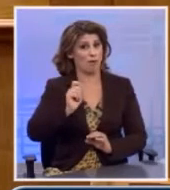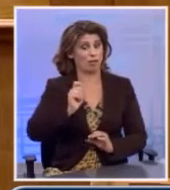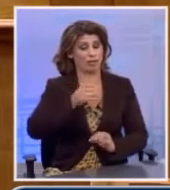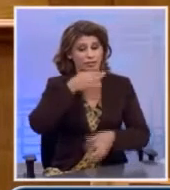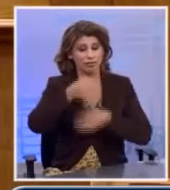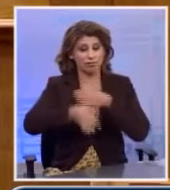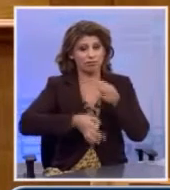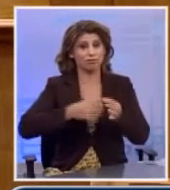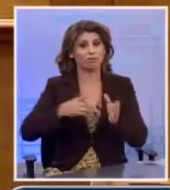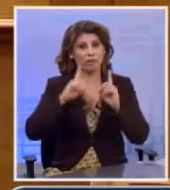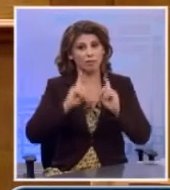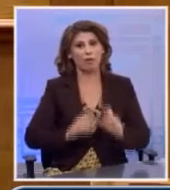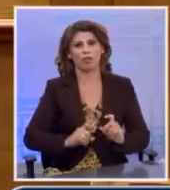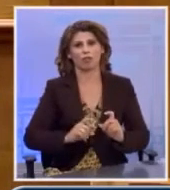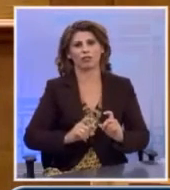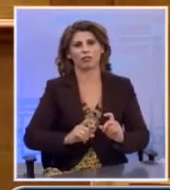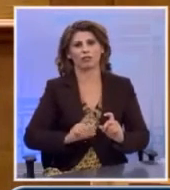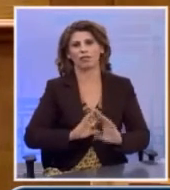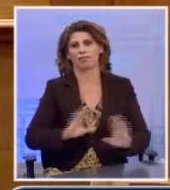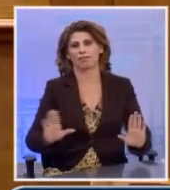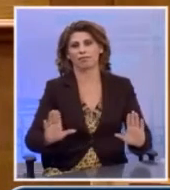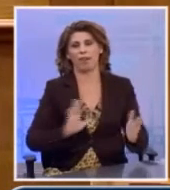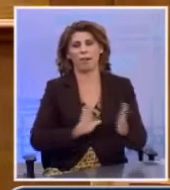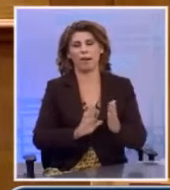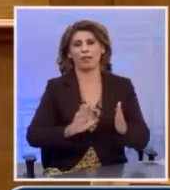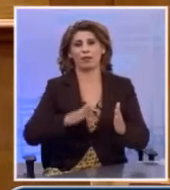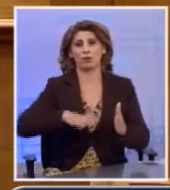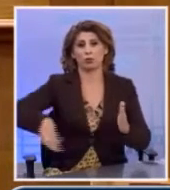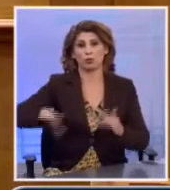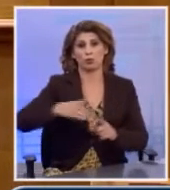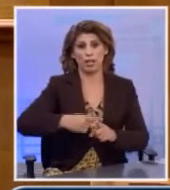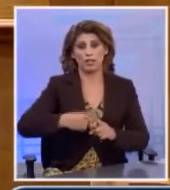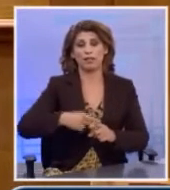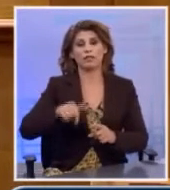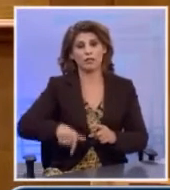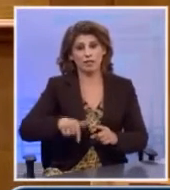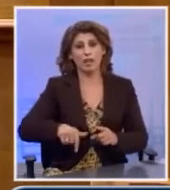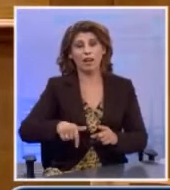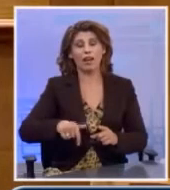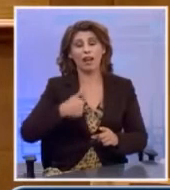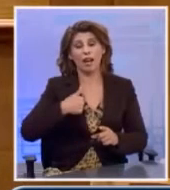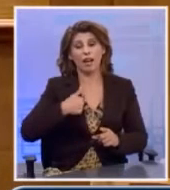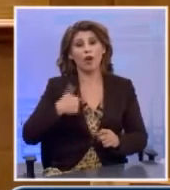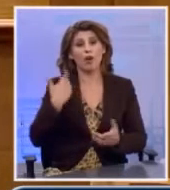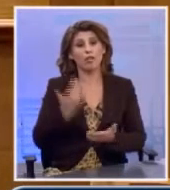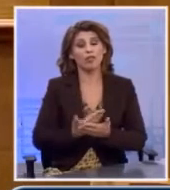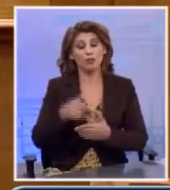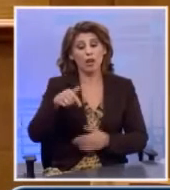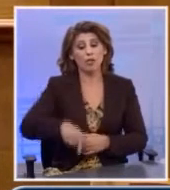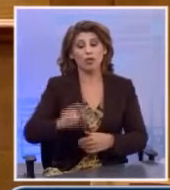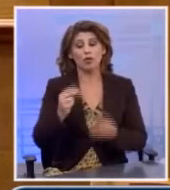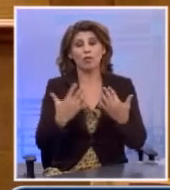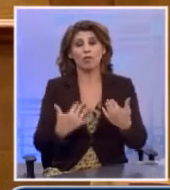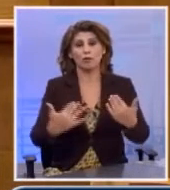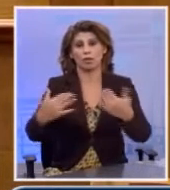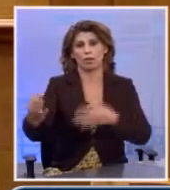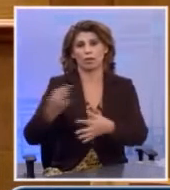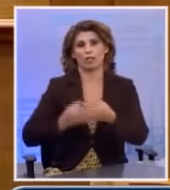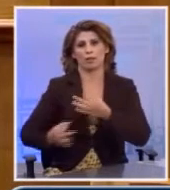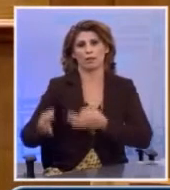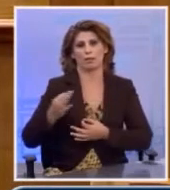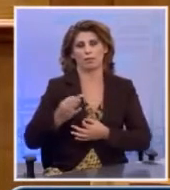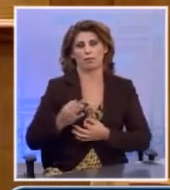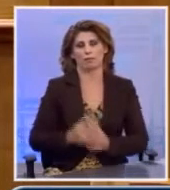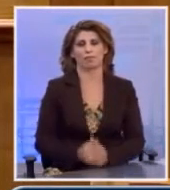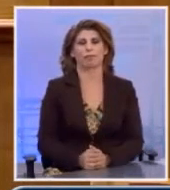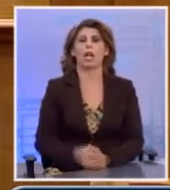δώσετε απέναντι στον ελληνικό λαό, και εγώ θα σας καλούσα να τις δώσετε εδώ στο Κοινοβούλιο. Και μια μιλάμε λοιπόν